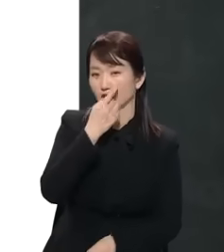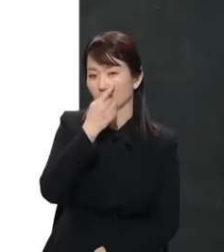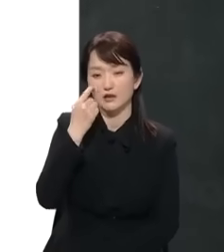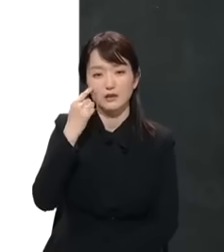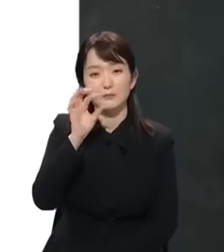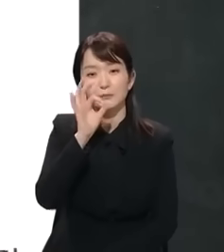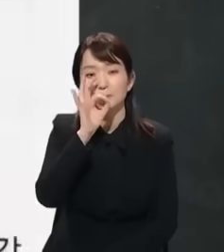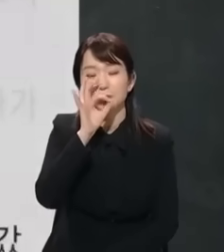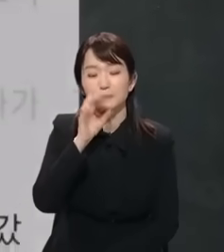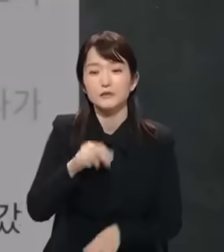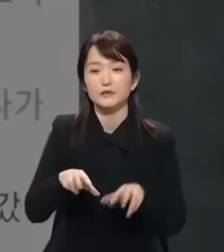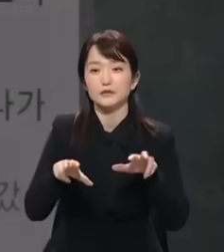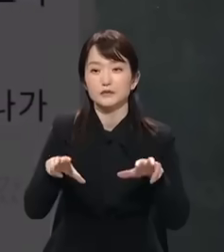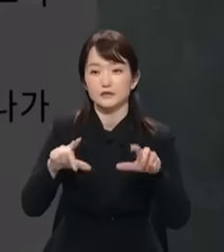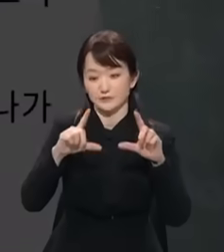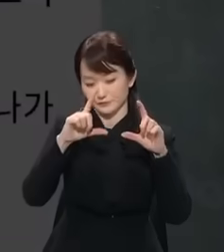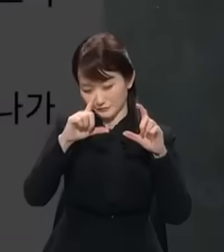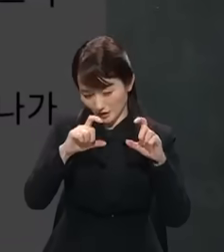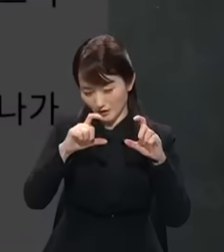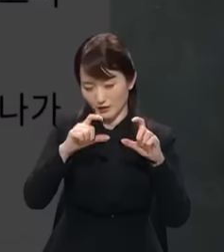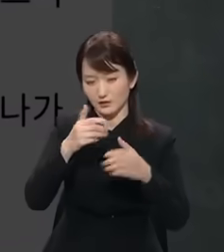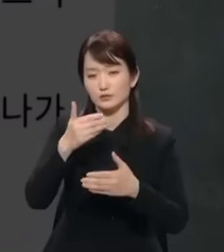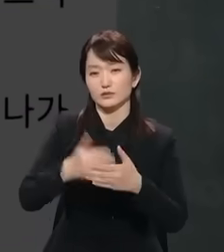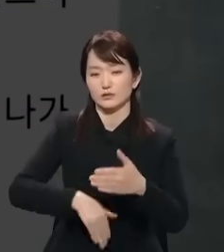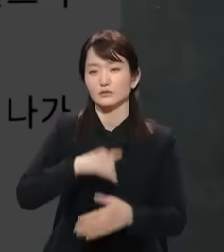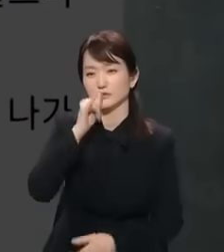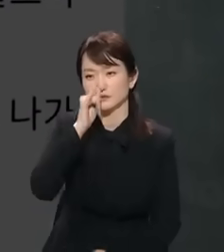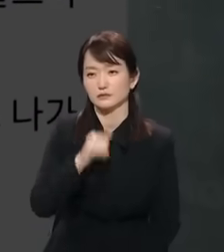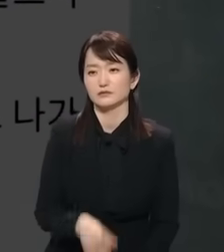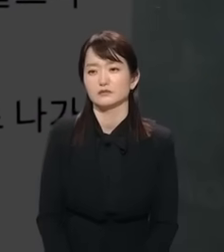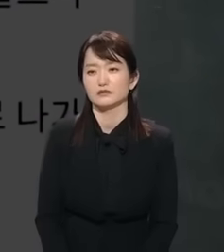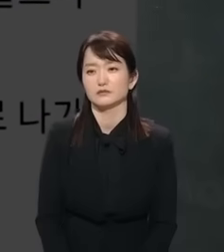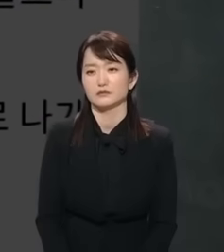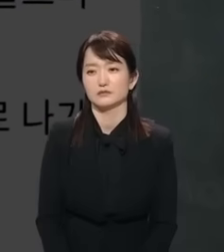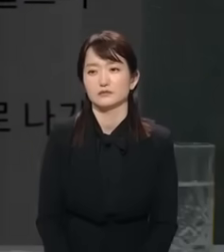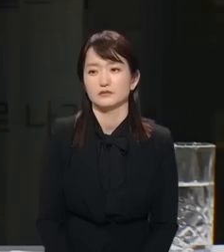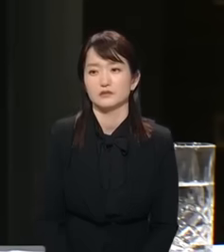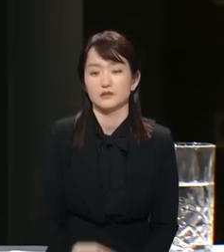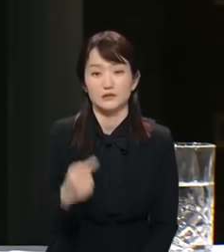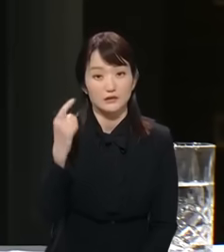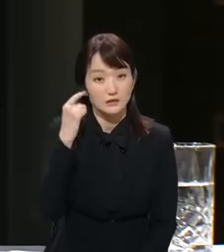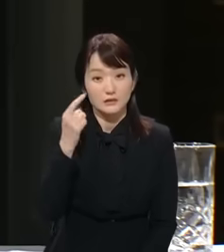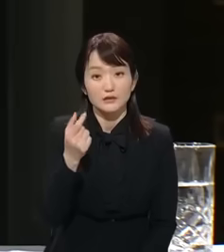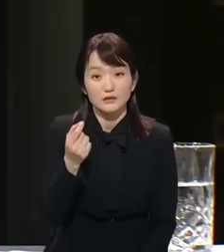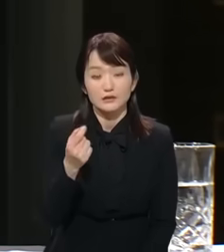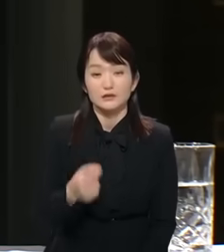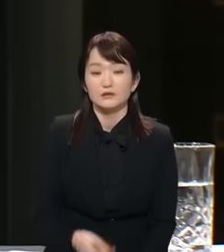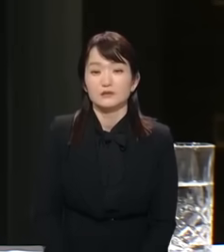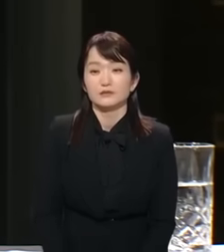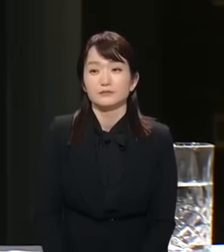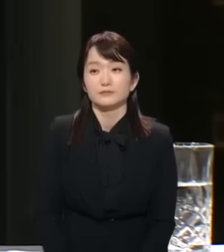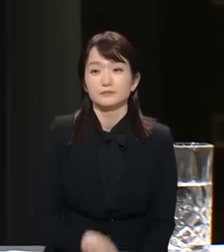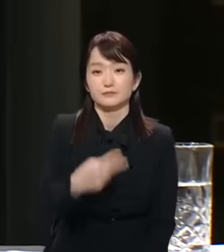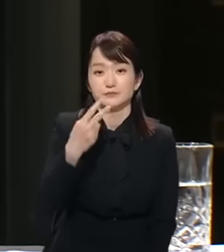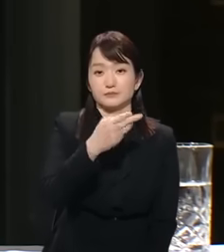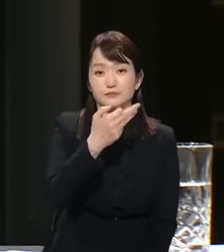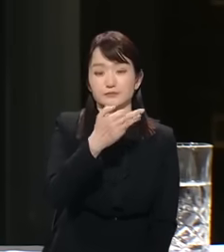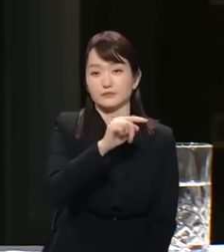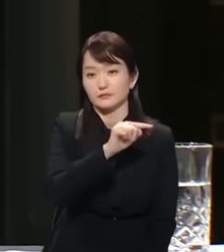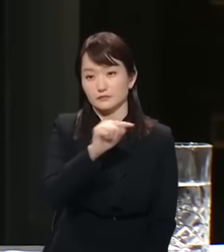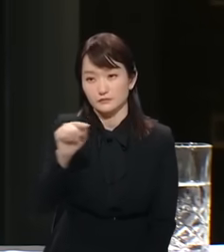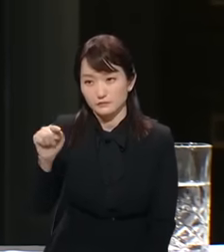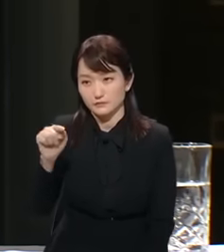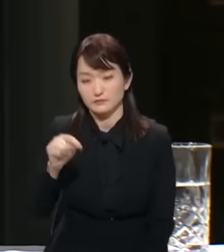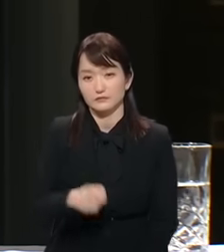없지만 현재 캡처만 남아 있는 상황입니다 자 지금 뭐 들으신 것처럼 양변 사님이 2018년부터 이제